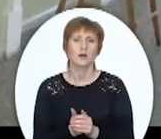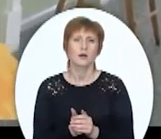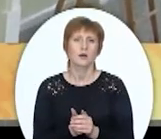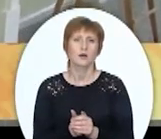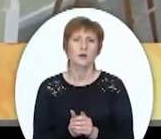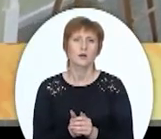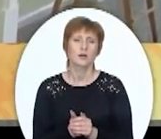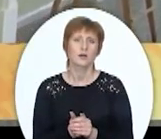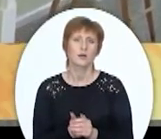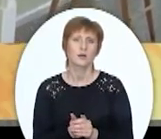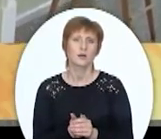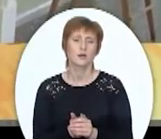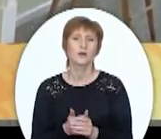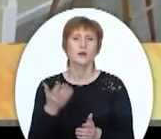Когда